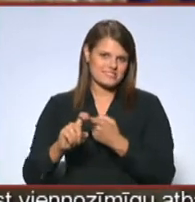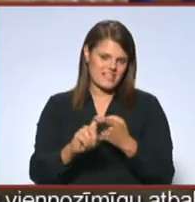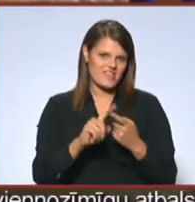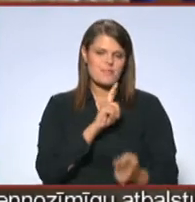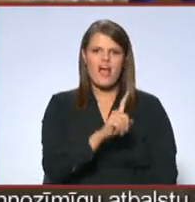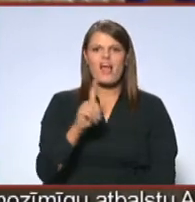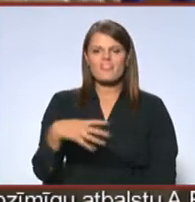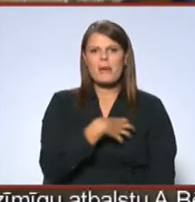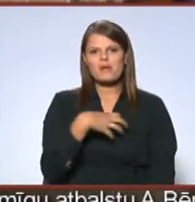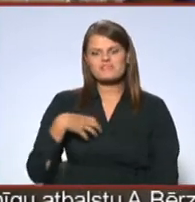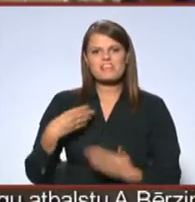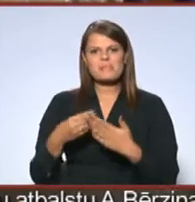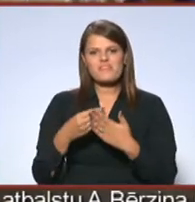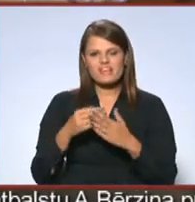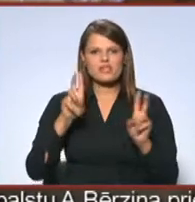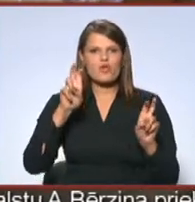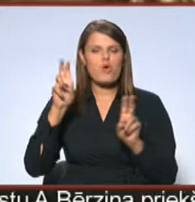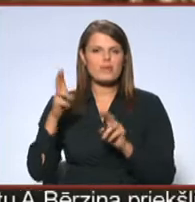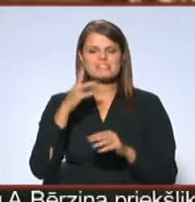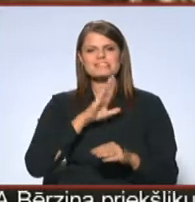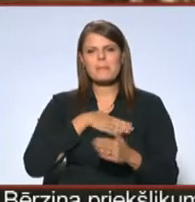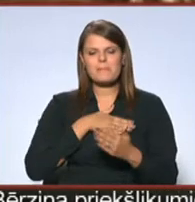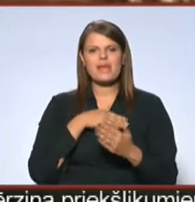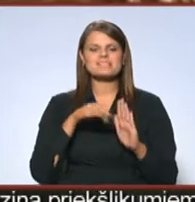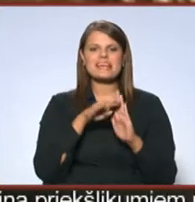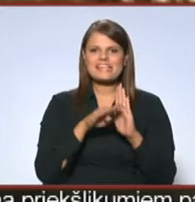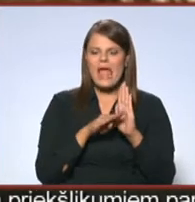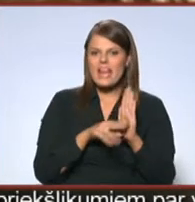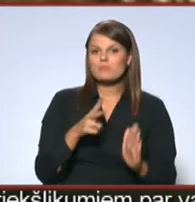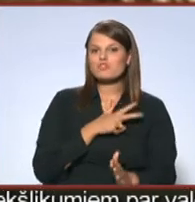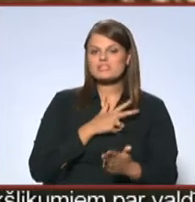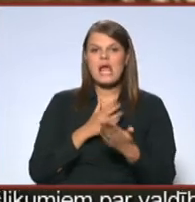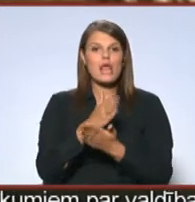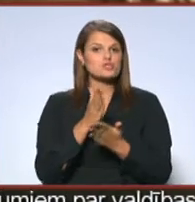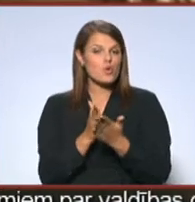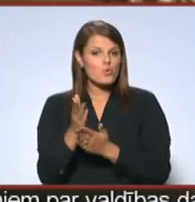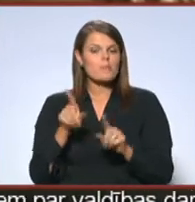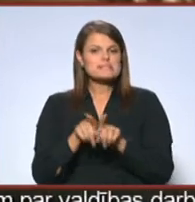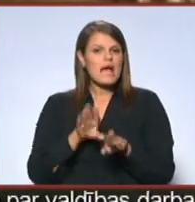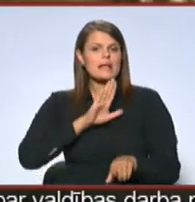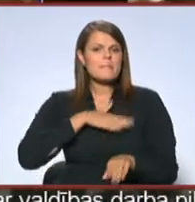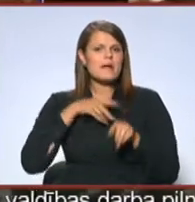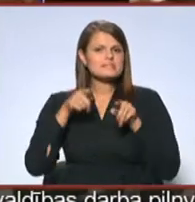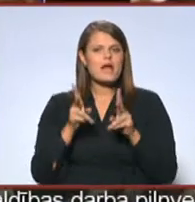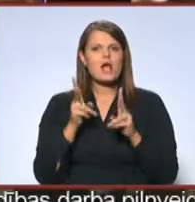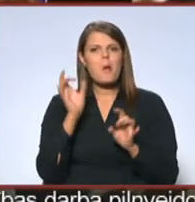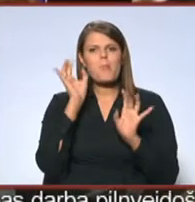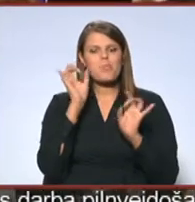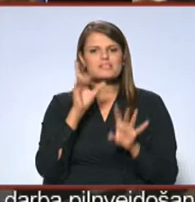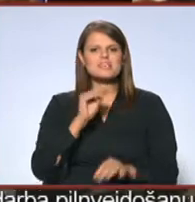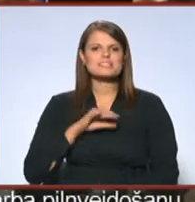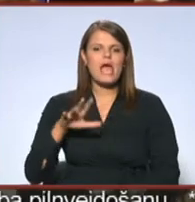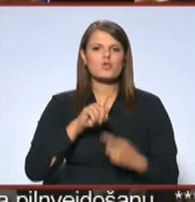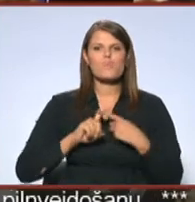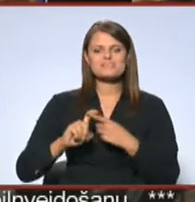pašvaldība tiek vērtēta no nominācijās pēc kritērijiem sociālajās jomās un arī pēc tā kā tiek popularizētas eiropas savienības